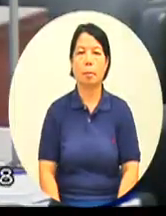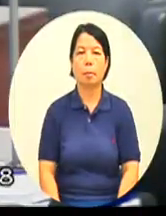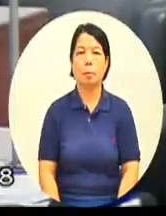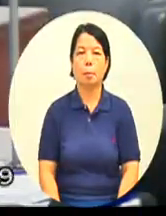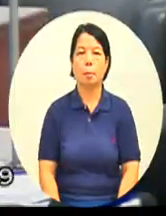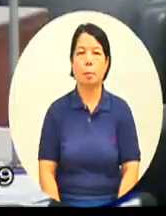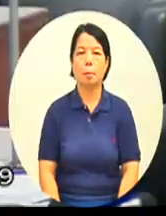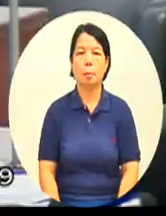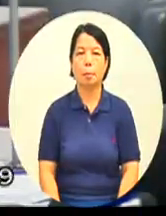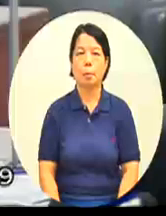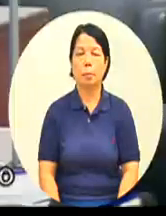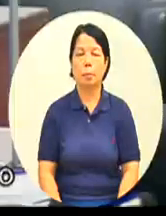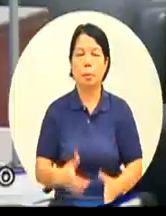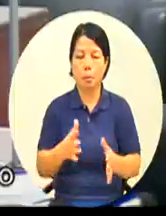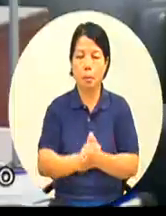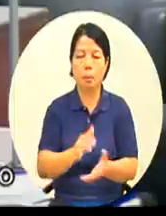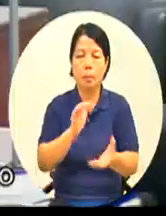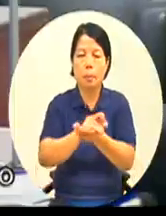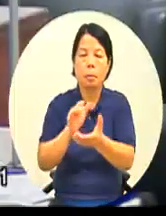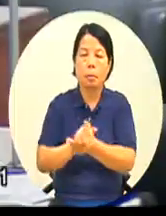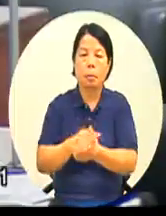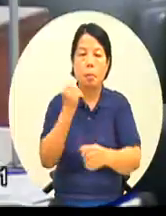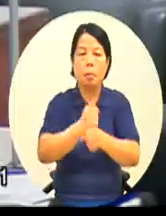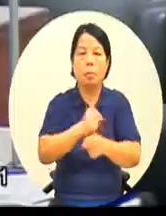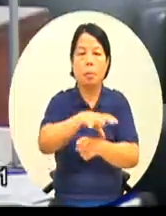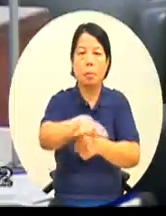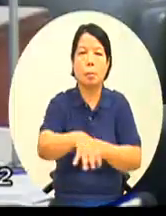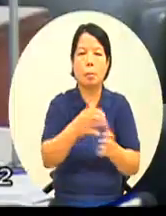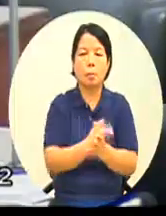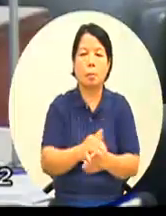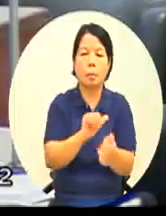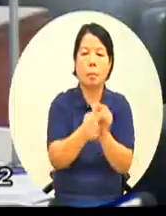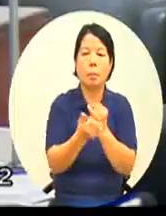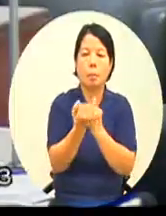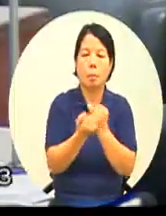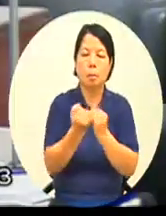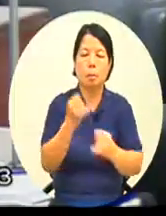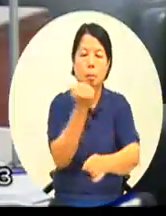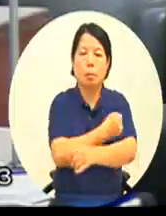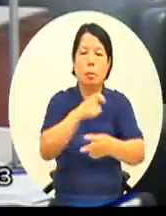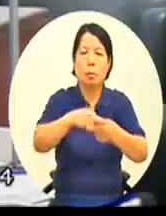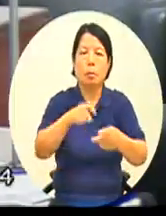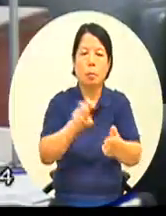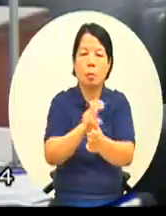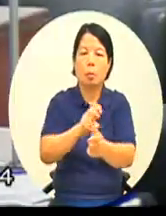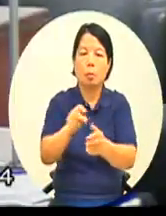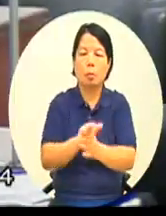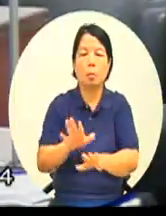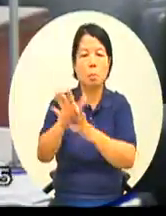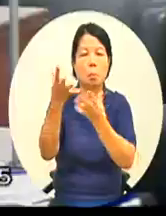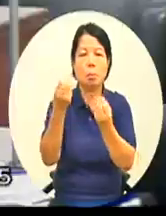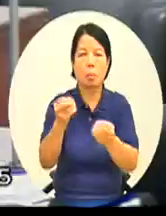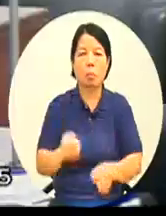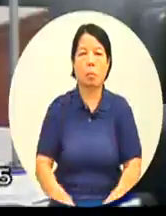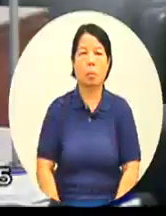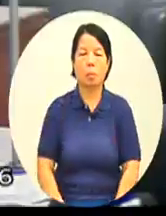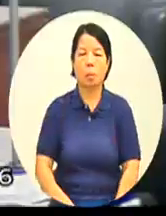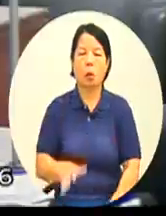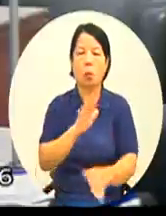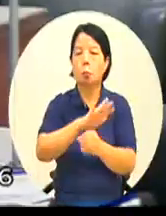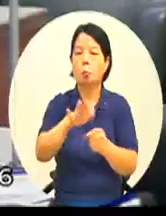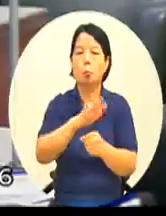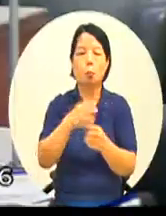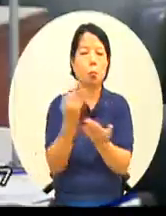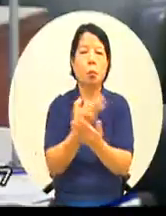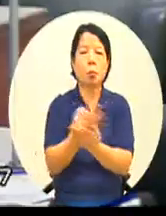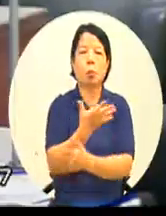跟这个我们友善职场跟针对同志劳工的照顾，我觉得明显是不够进步跟